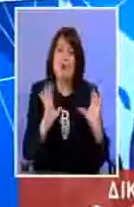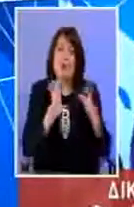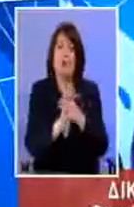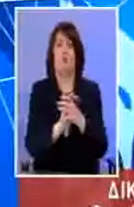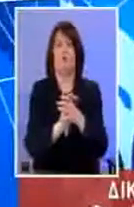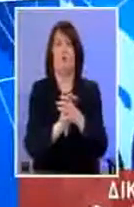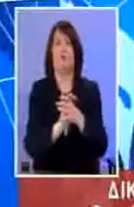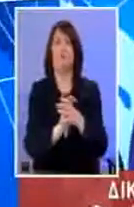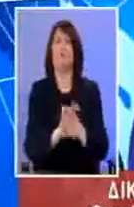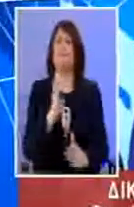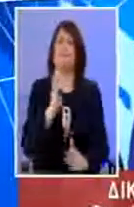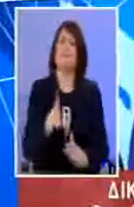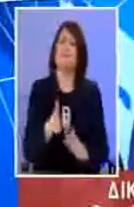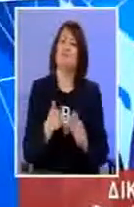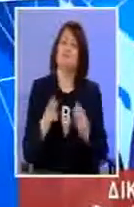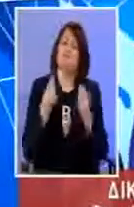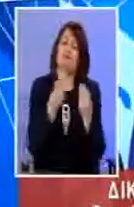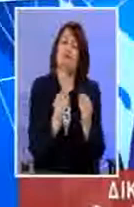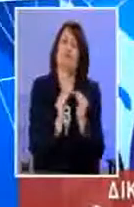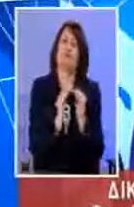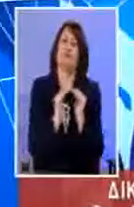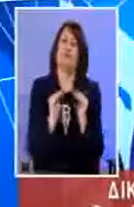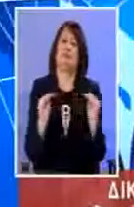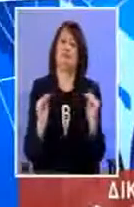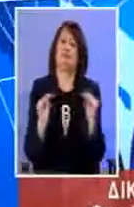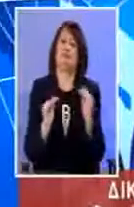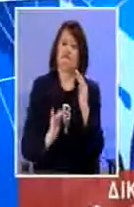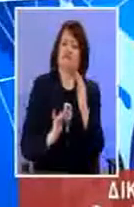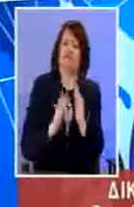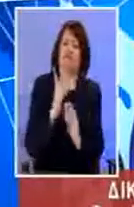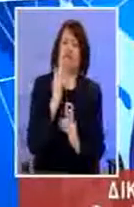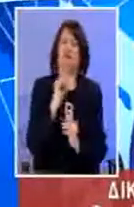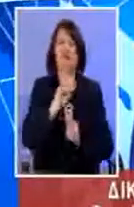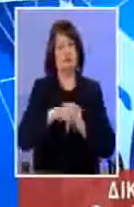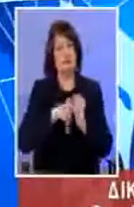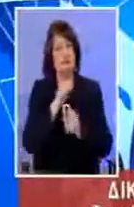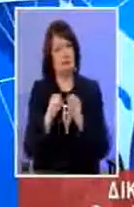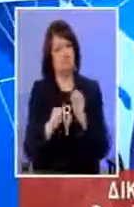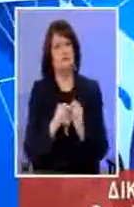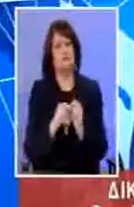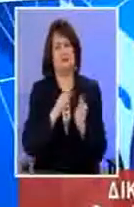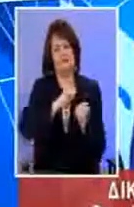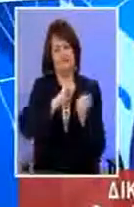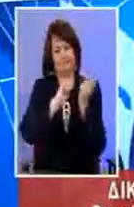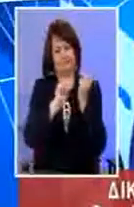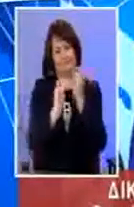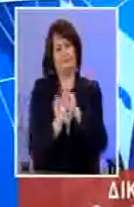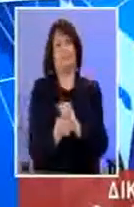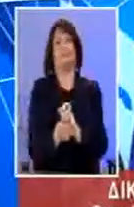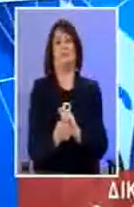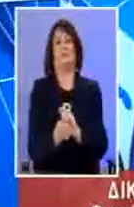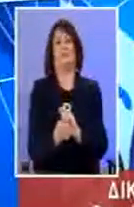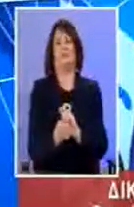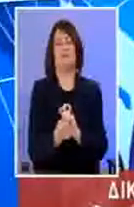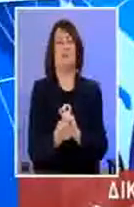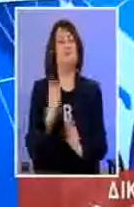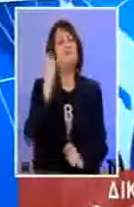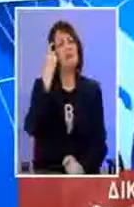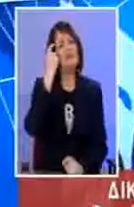που εξασφαλίζει την ειρήνη και προσπαθεί για την ευημερία μπορεί να αλλάξει τα πράγματα. Και οι